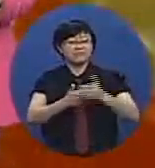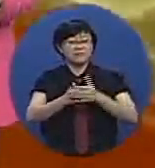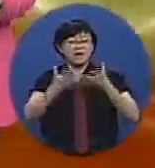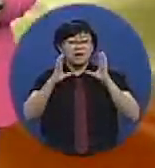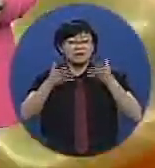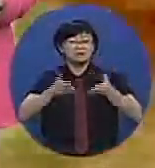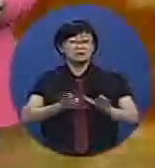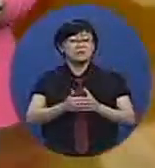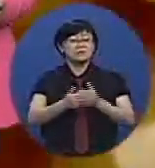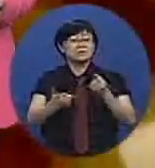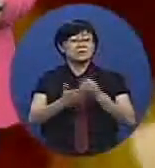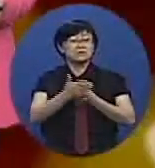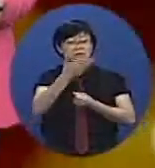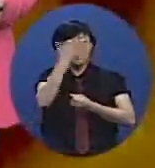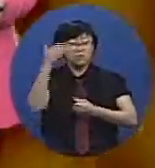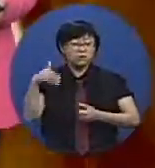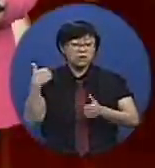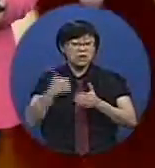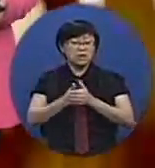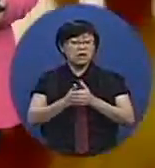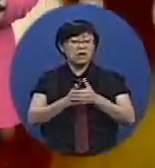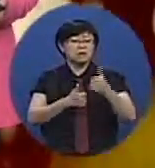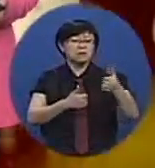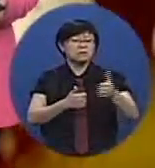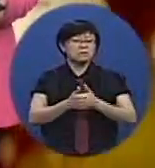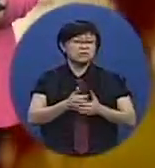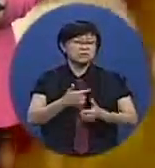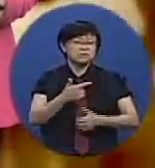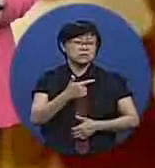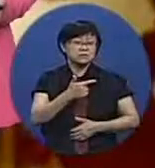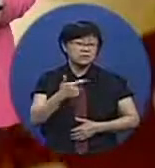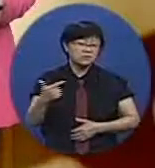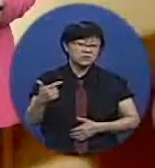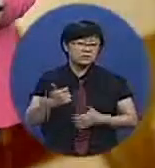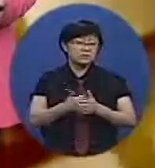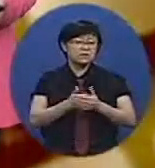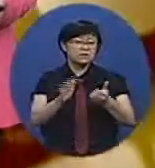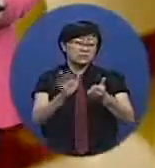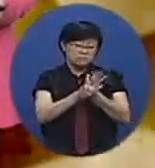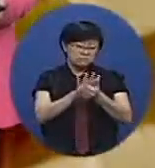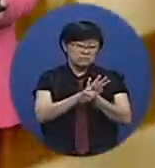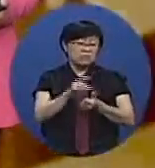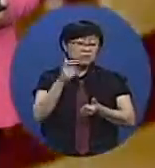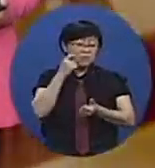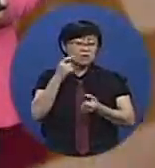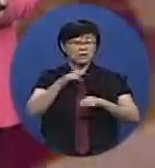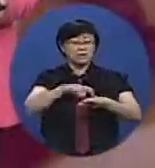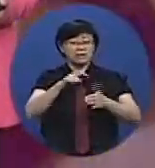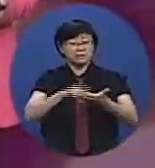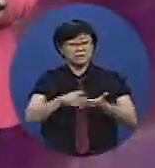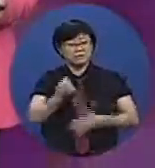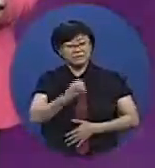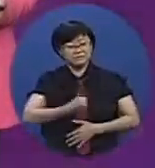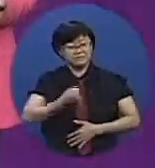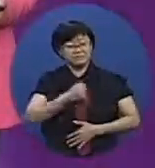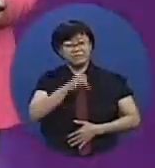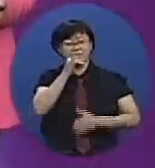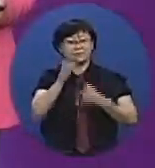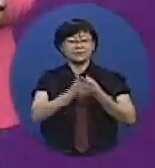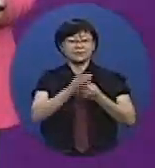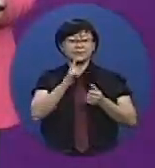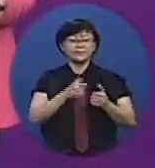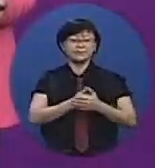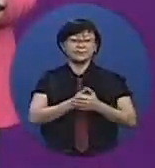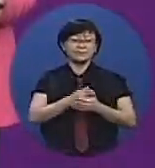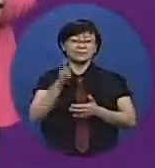일한다고 뭐 젊어서 몰라가지고 애들 아빠한테 너무 못해준 게 너무 지금 가슴이 한이 되고 네. 이래서